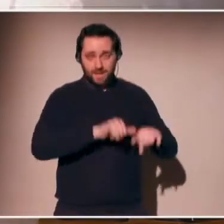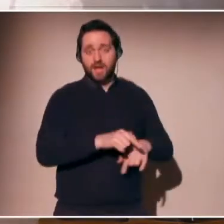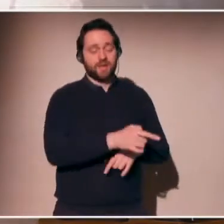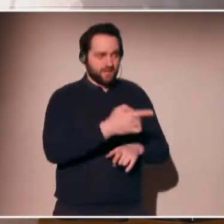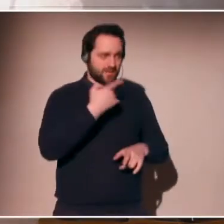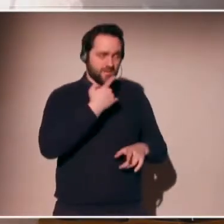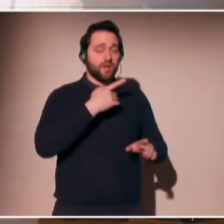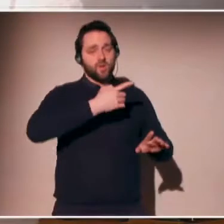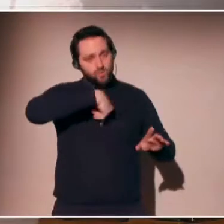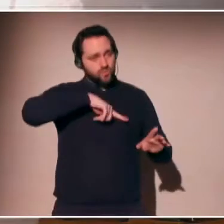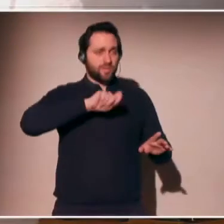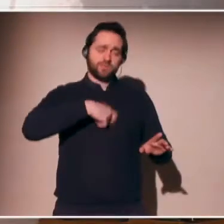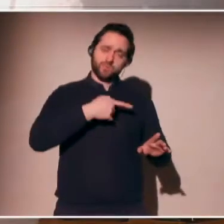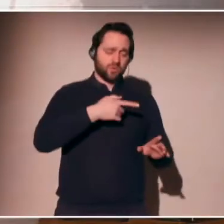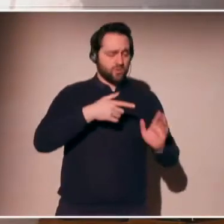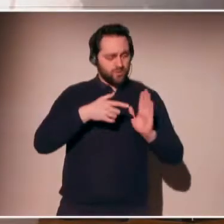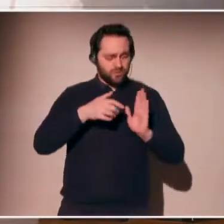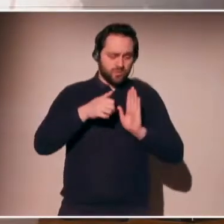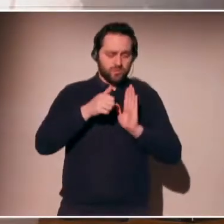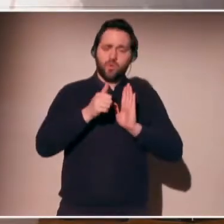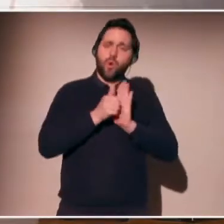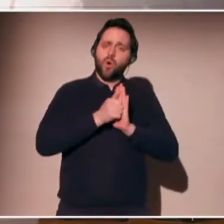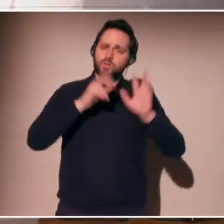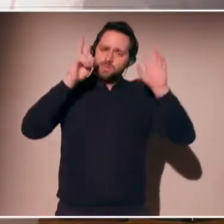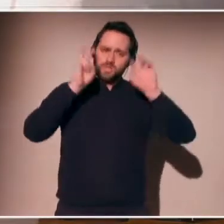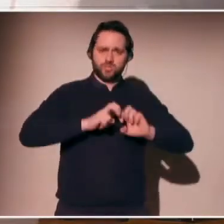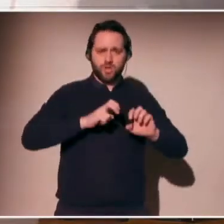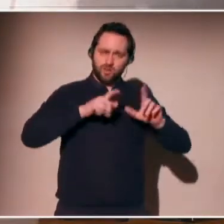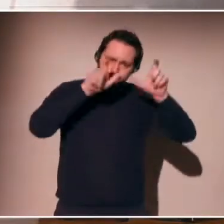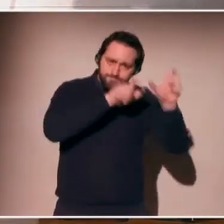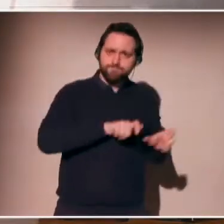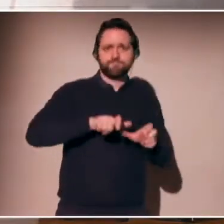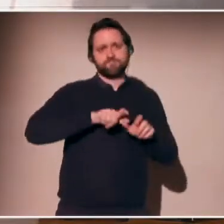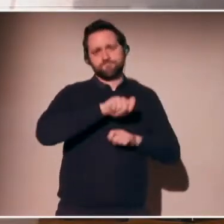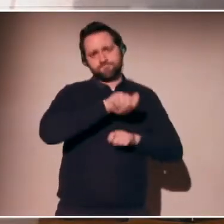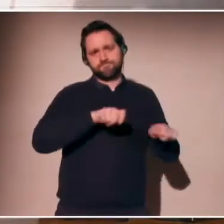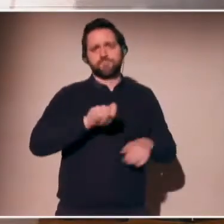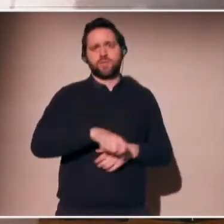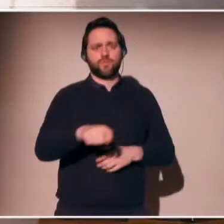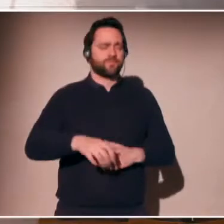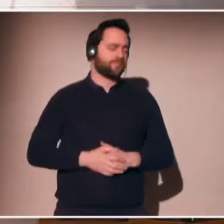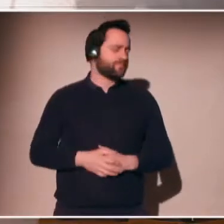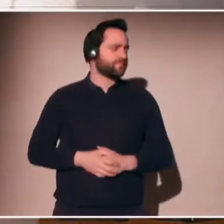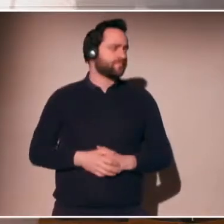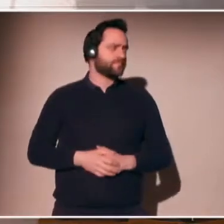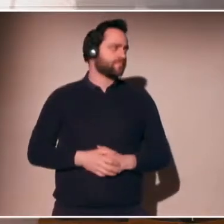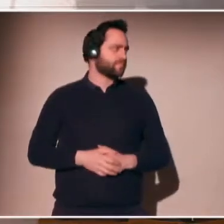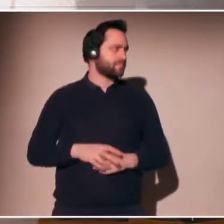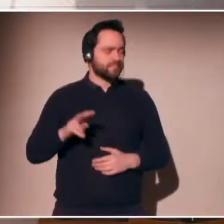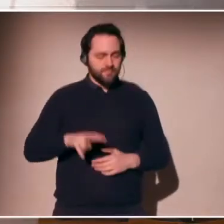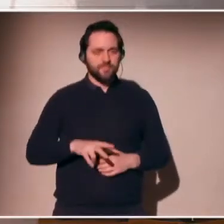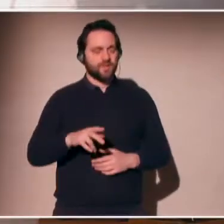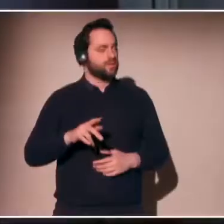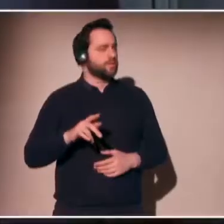de chercheurs joue un rôle très important. Ministre, on voit ici le rôle essentiel que peut jouer la